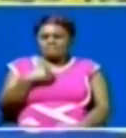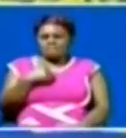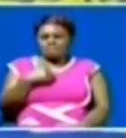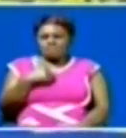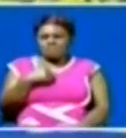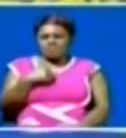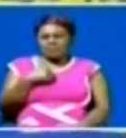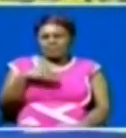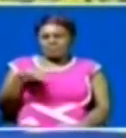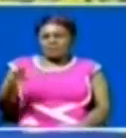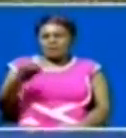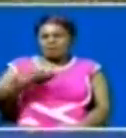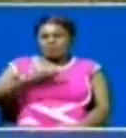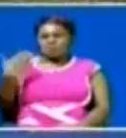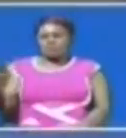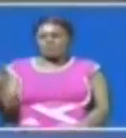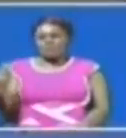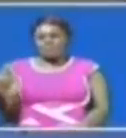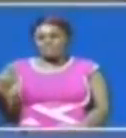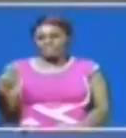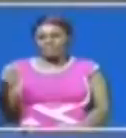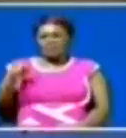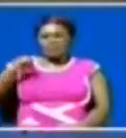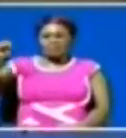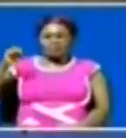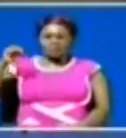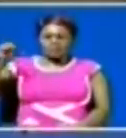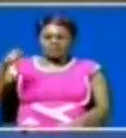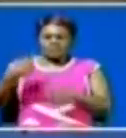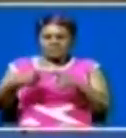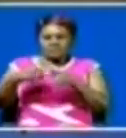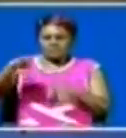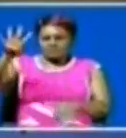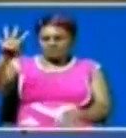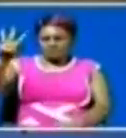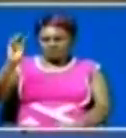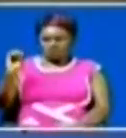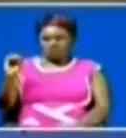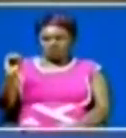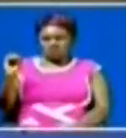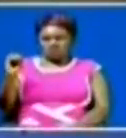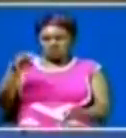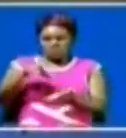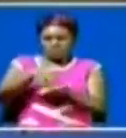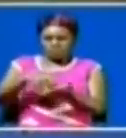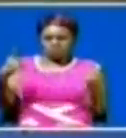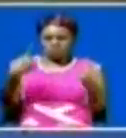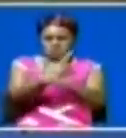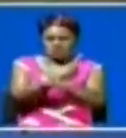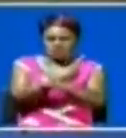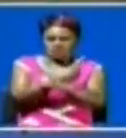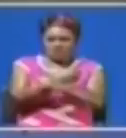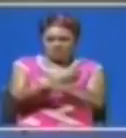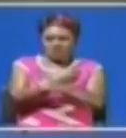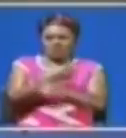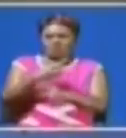wakiwa na vitu zao nyingi. Umekuwa siasani kwa takriban miaka 40 katika nafasi mbalimbali. Je,